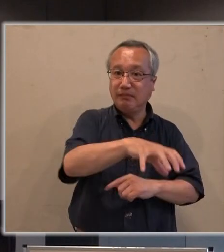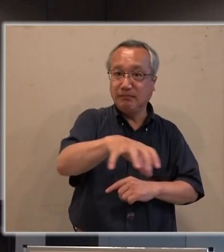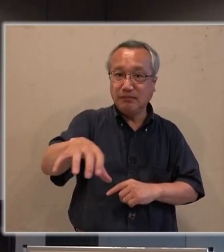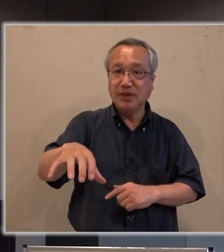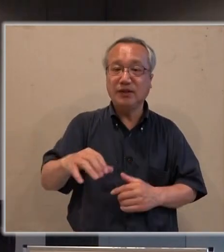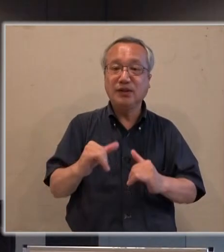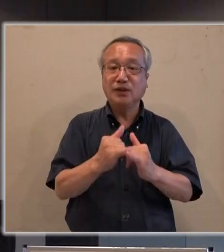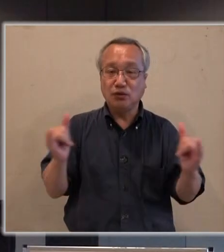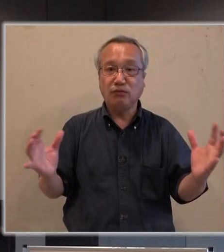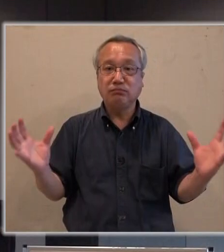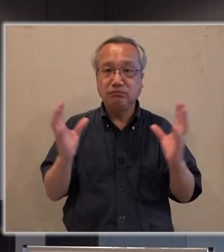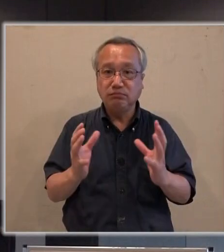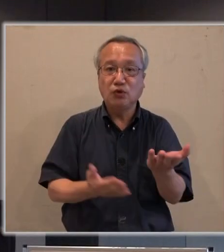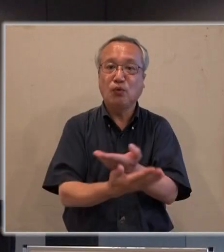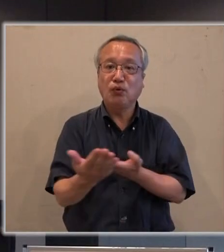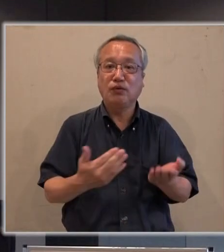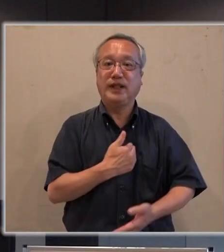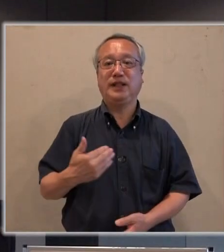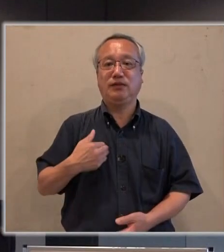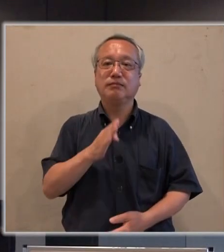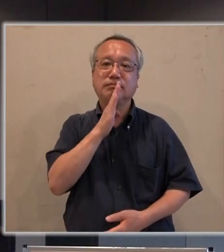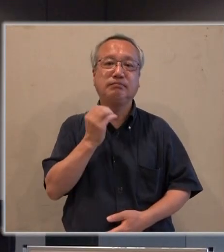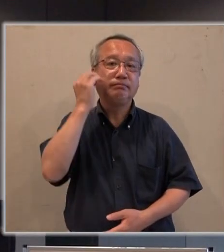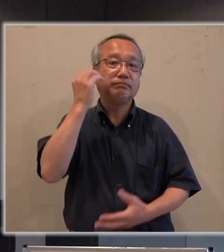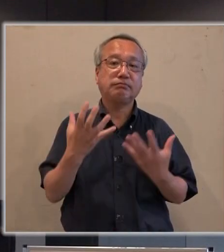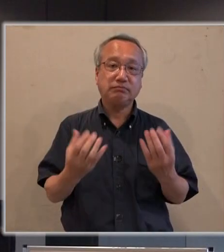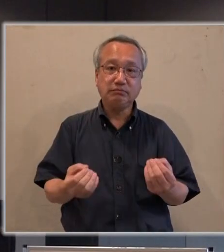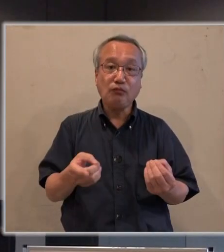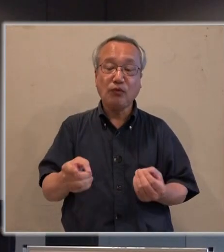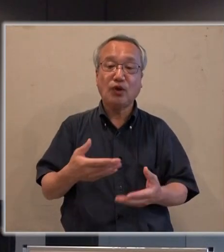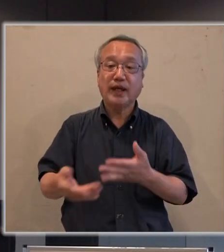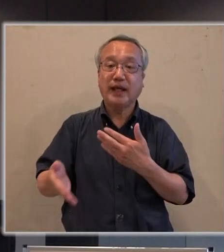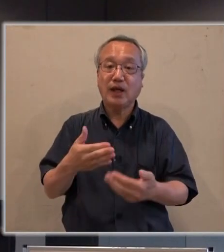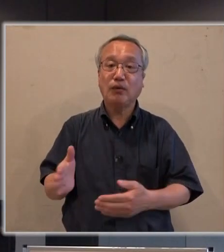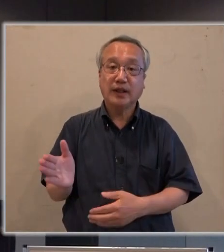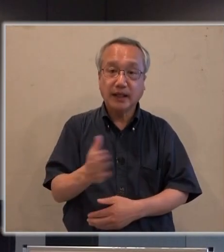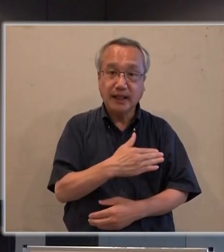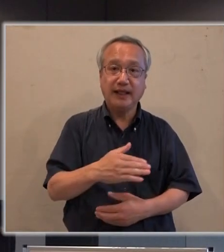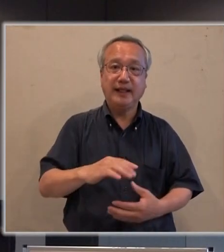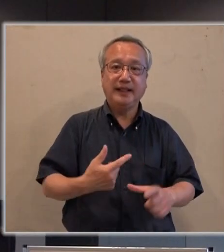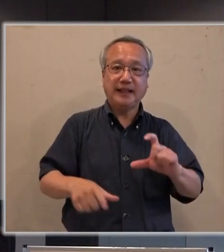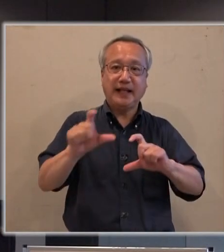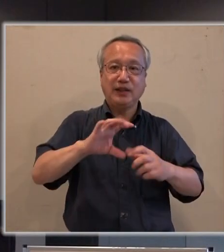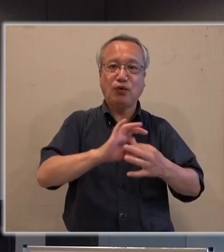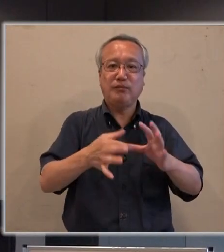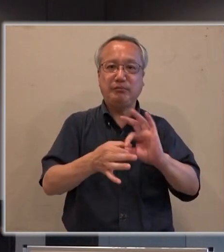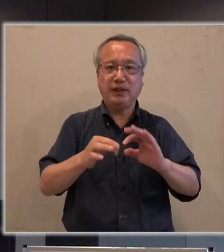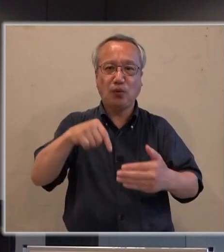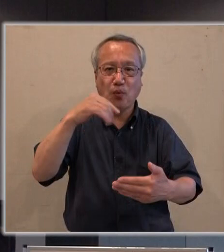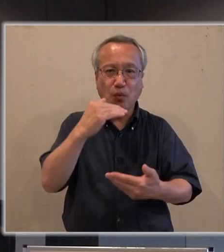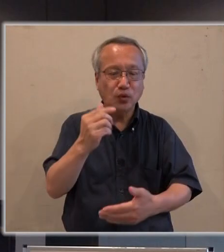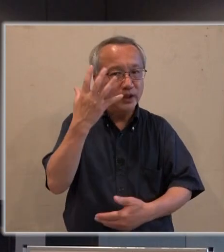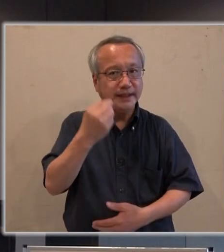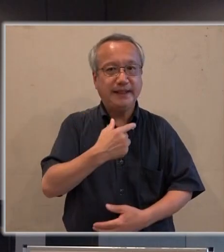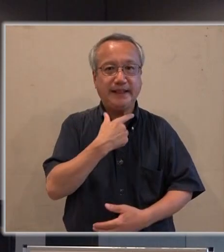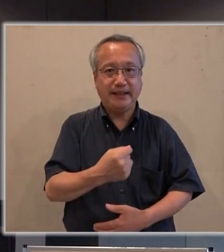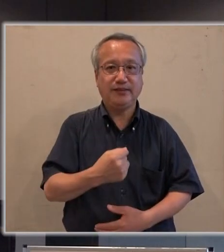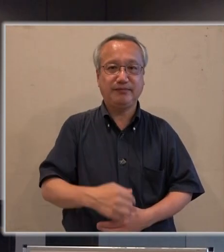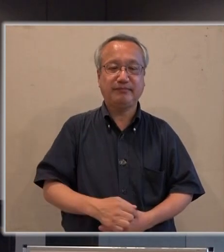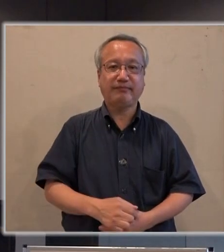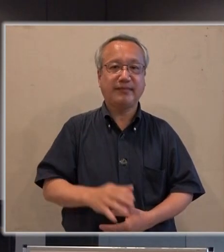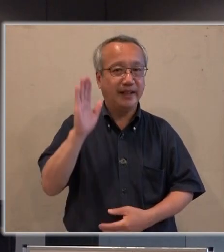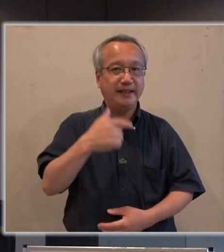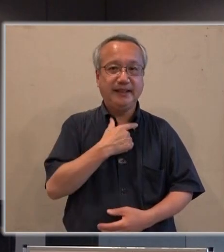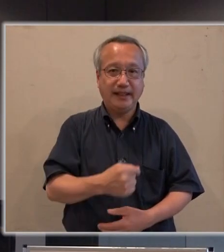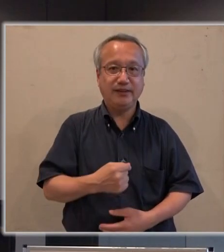ました。こういった経験を通してさらにオリンピックについて知りたいと思い、現在は国際オリンピックアカデミーが主催